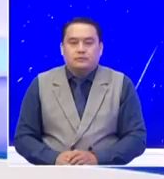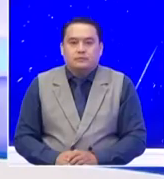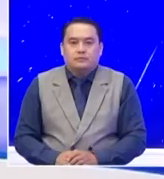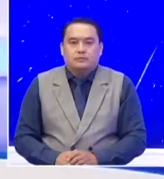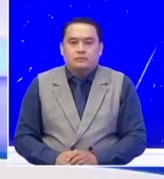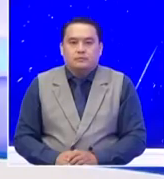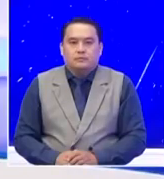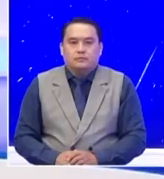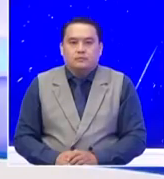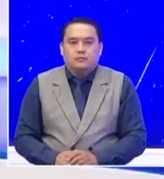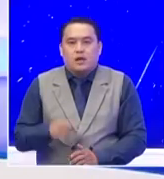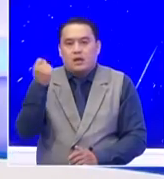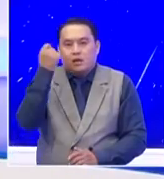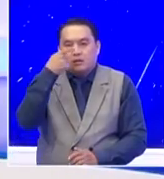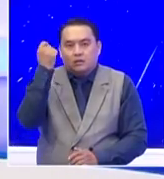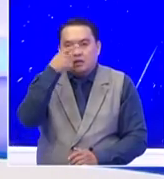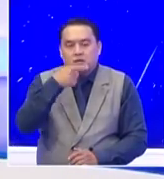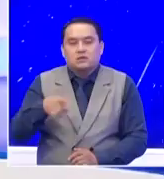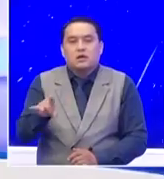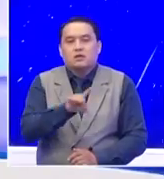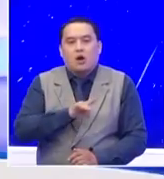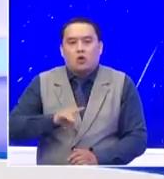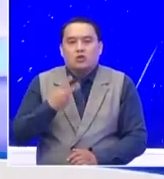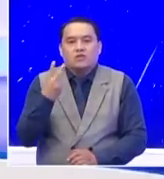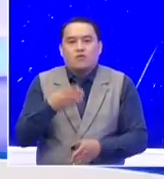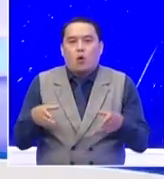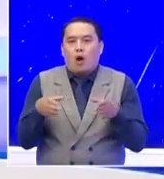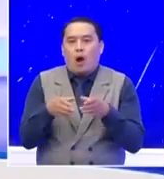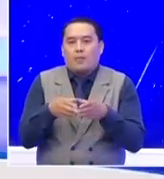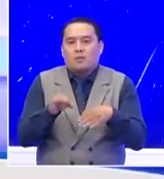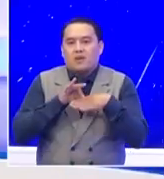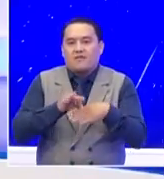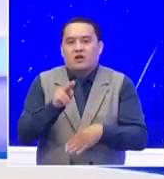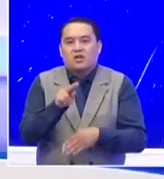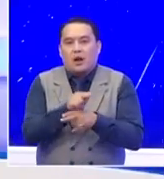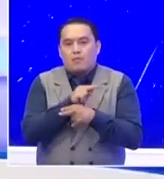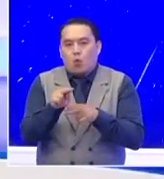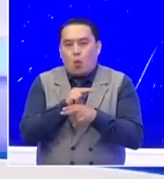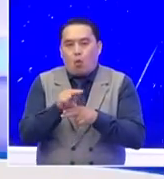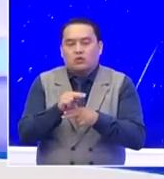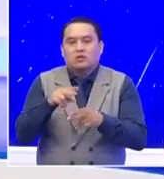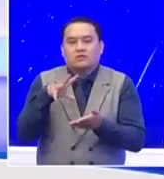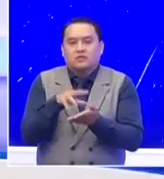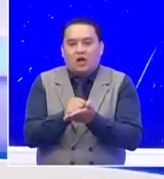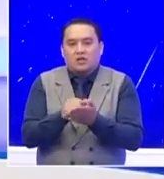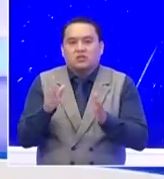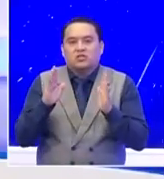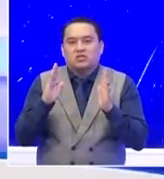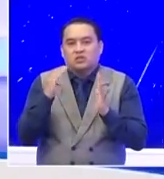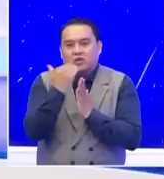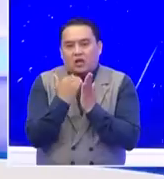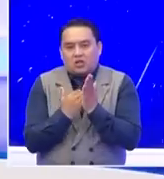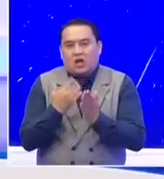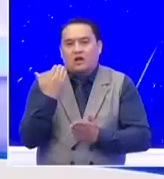Под пристальным вниманием. В Искельдинском районе двое подрядчиков, ведущие ремонт социальных объектов в рамках программы «Дорожная карта